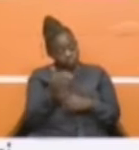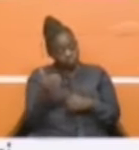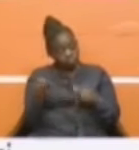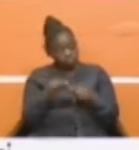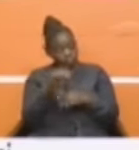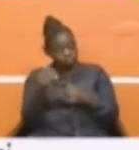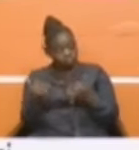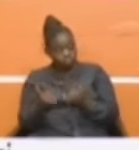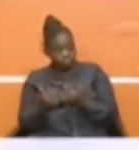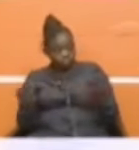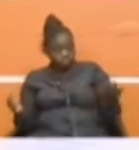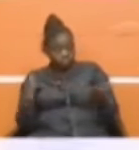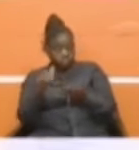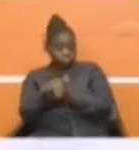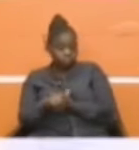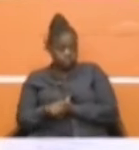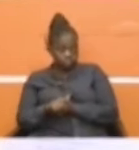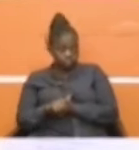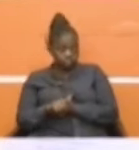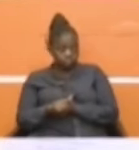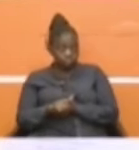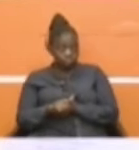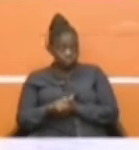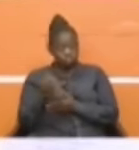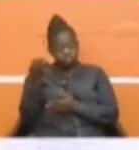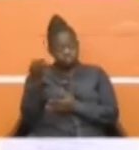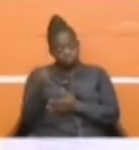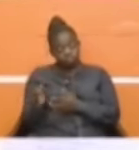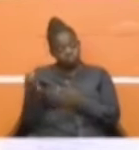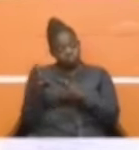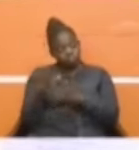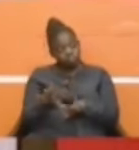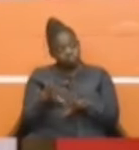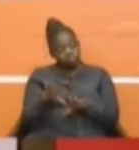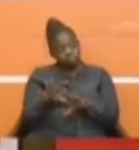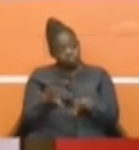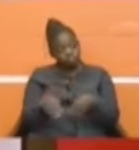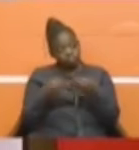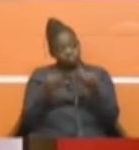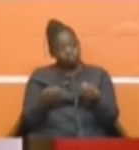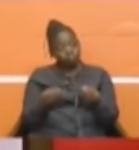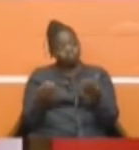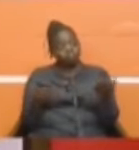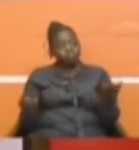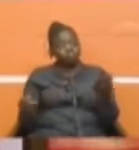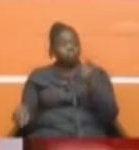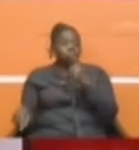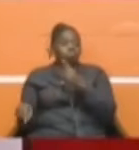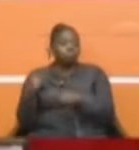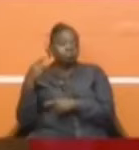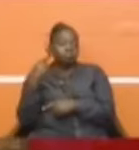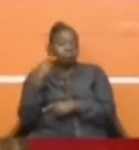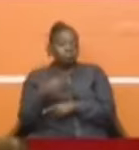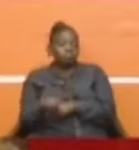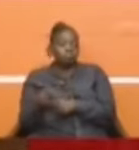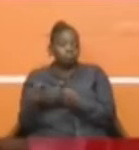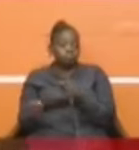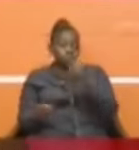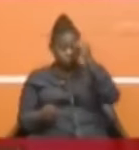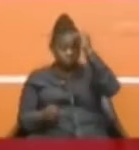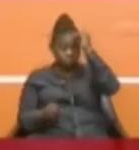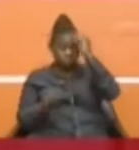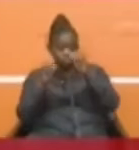ne mukyala wo oba omwami wo bw'oba ogenze tukuwa amagogo ekika ky'enguli yawangudde bakiyita the most innovative